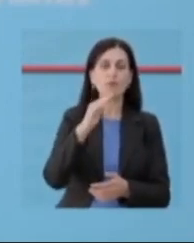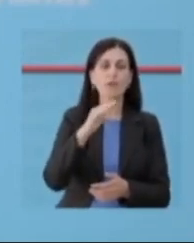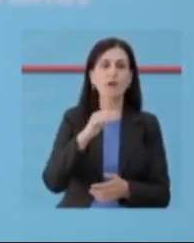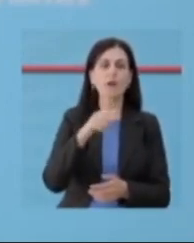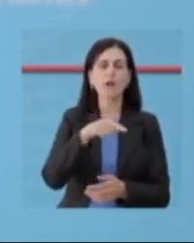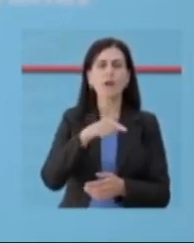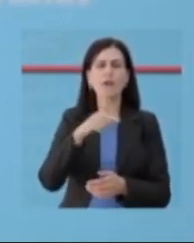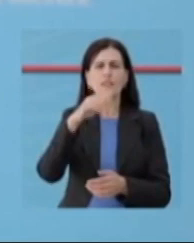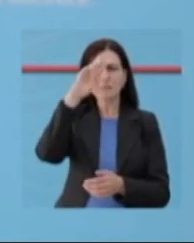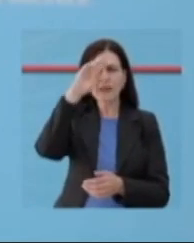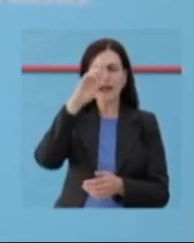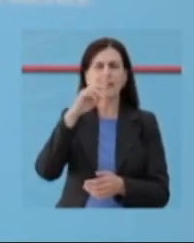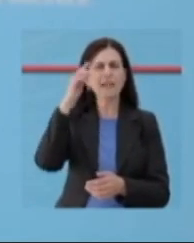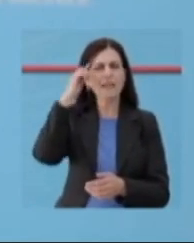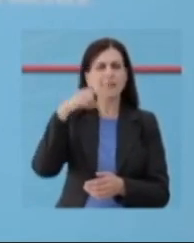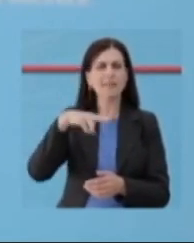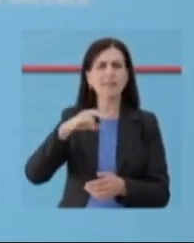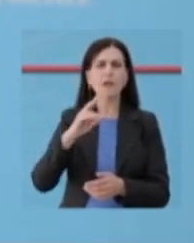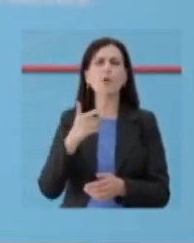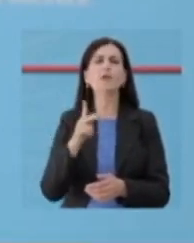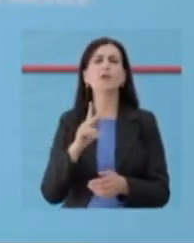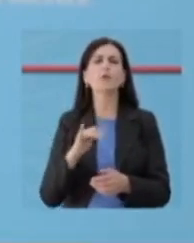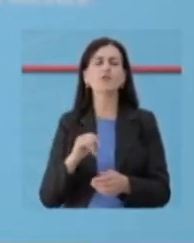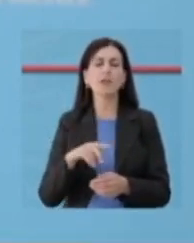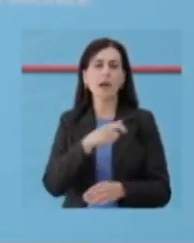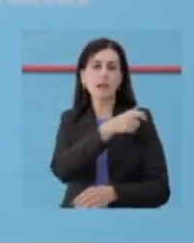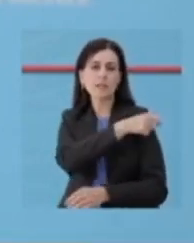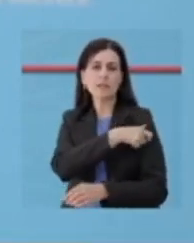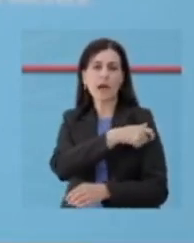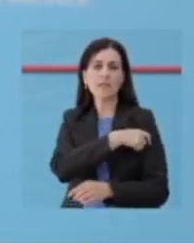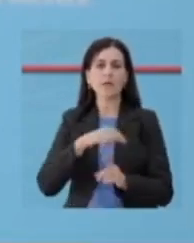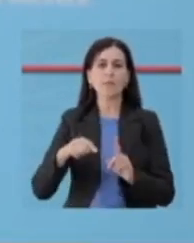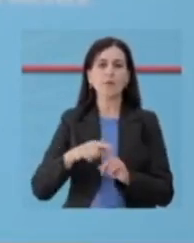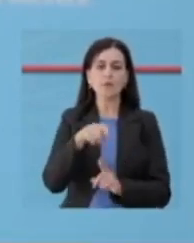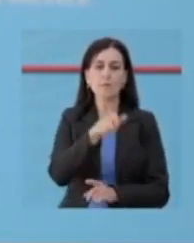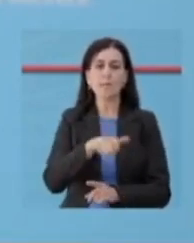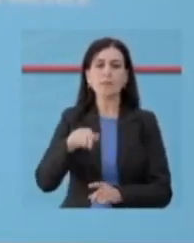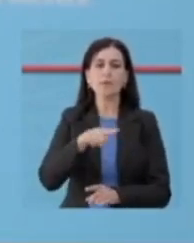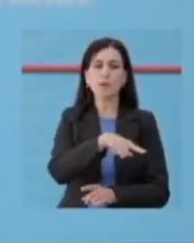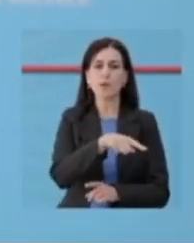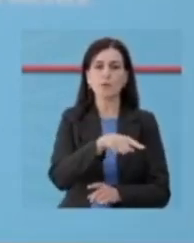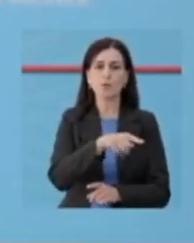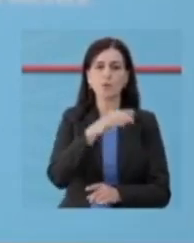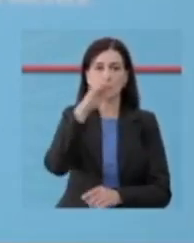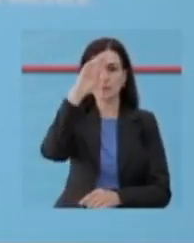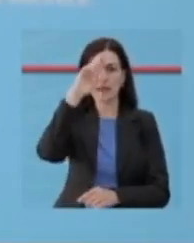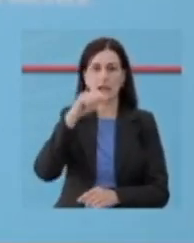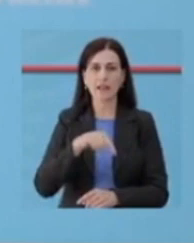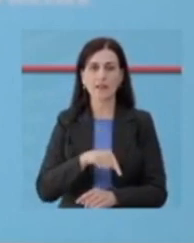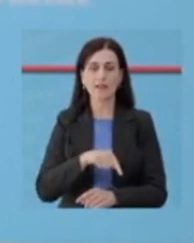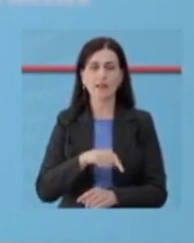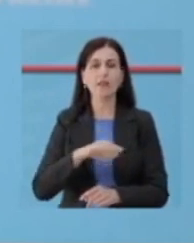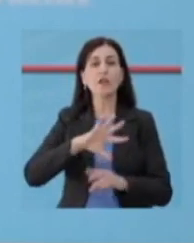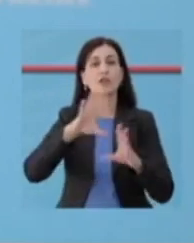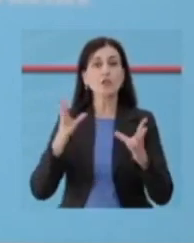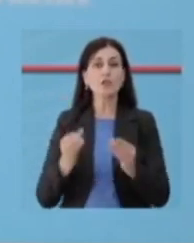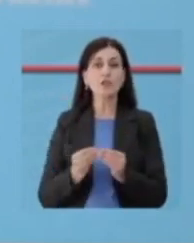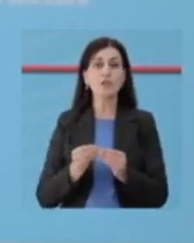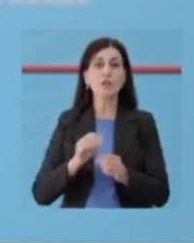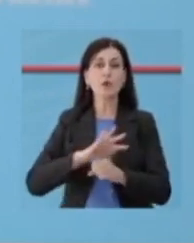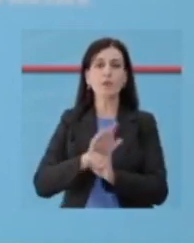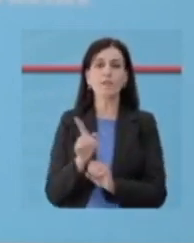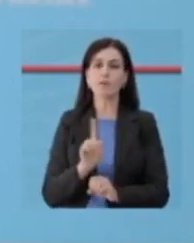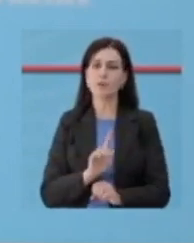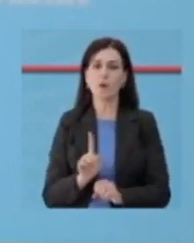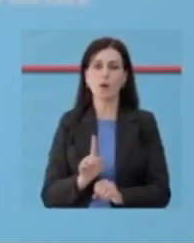spitalin neurokirurgi, në lidhje me personilin mikësor edhe pacientët e shtruar në këtë spital. Të gjithë të testuarit, ka